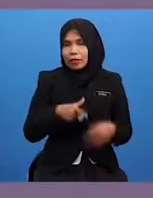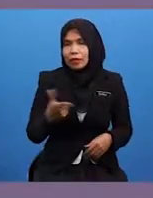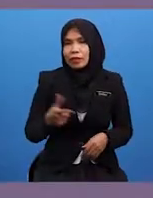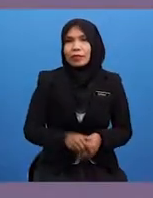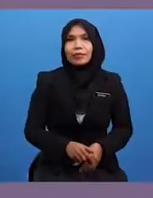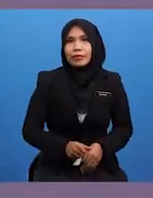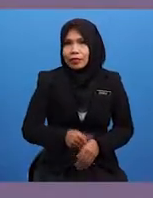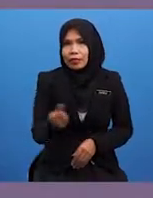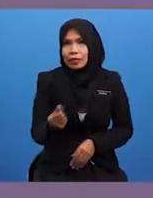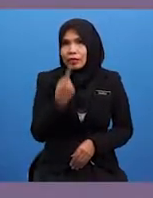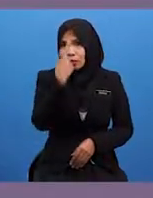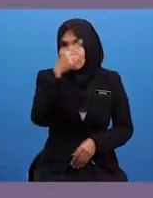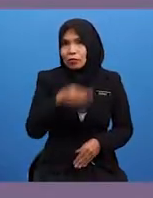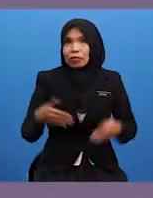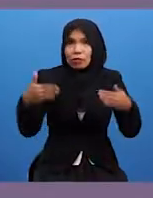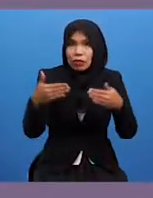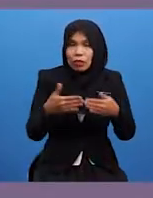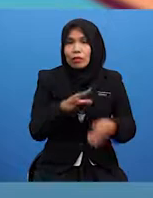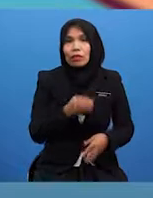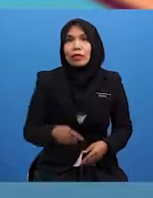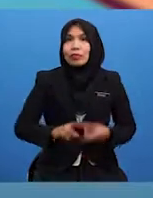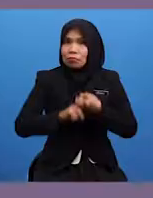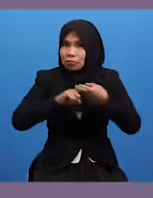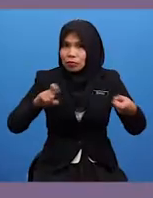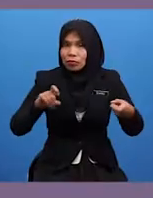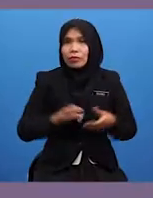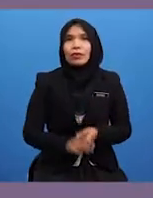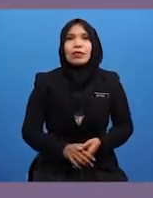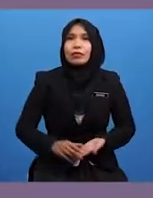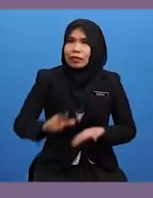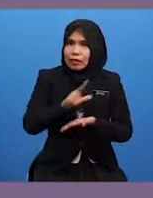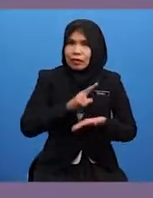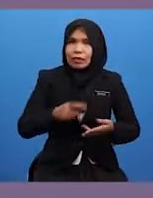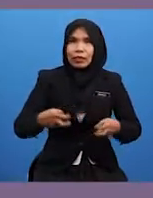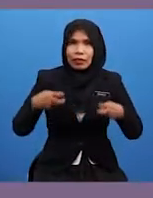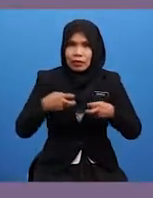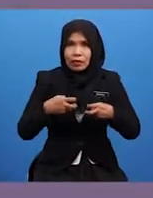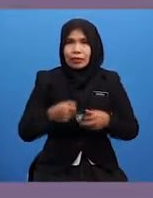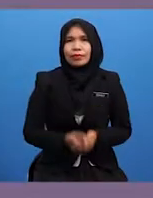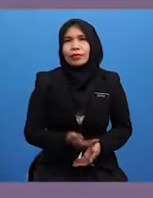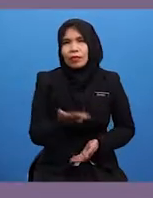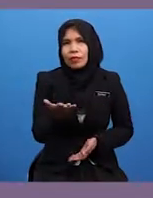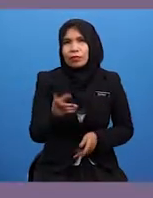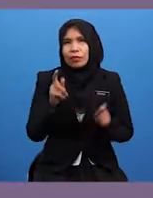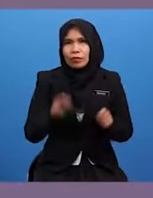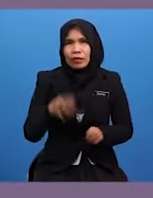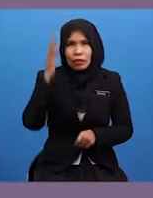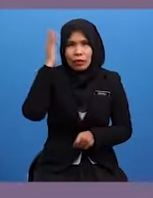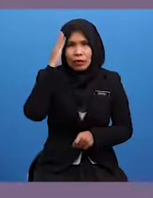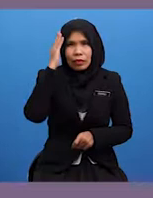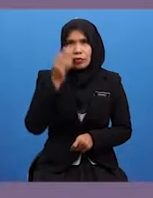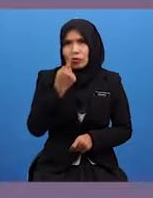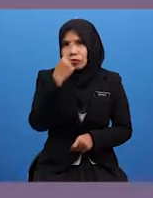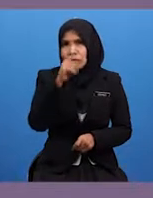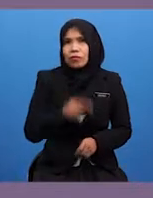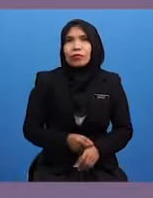menyambung dan memutuskan lita elektrik. Kamu perlu tahu bahawa untuk melakar lita